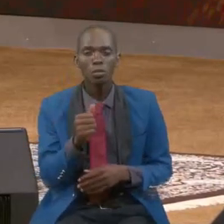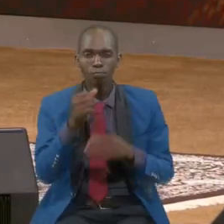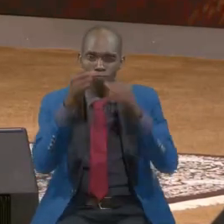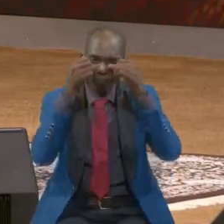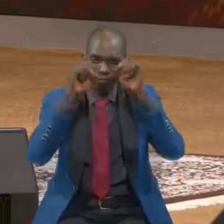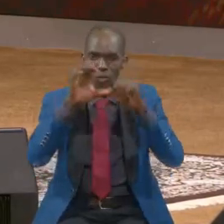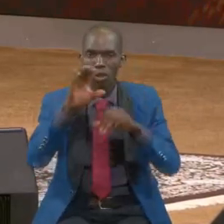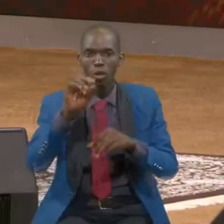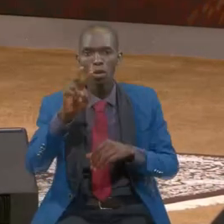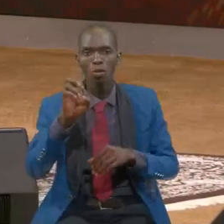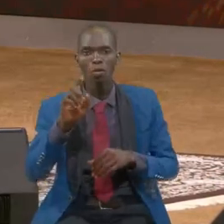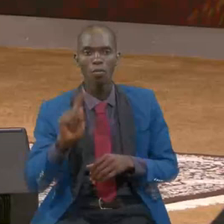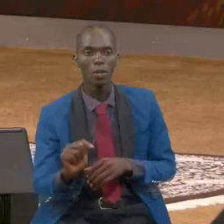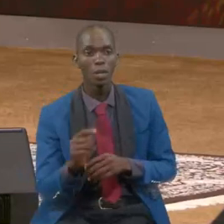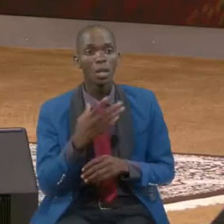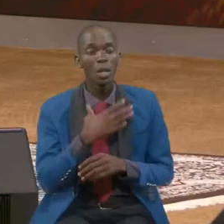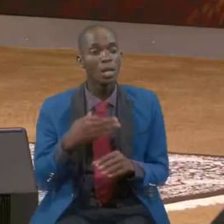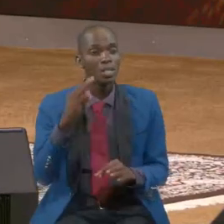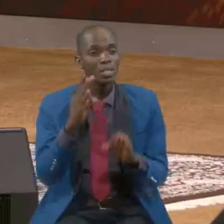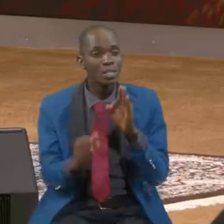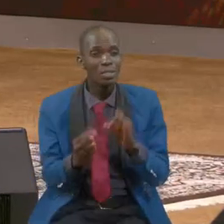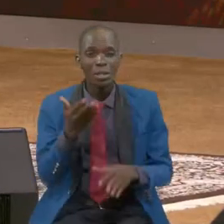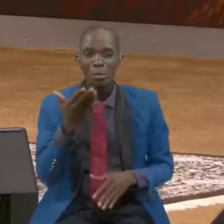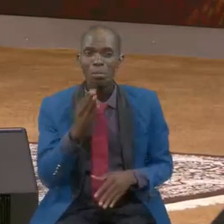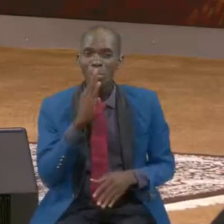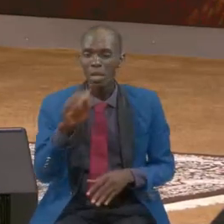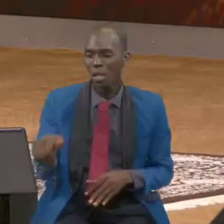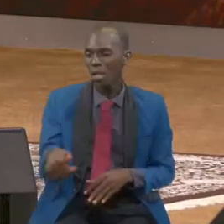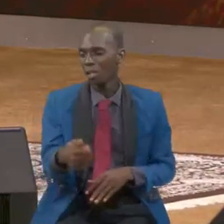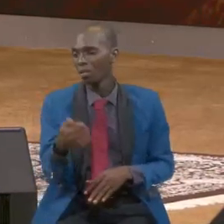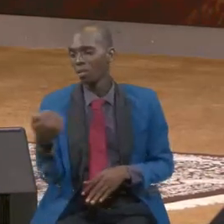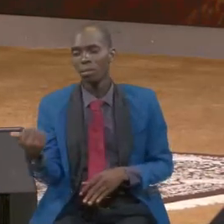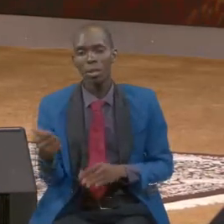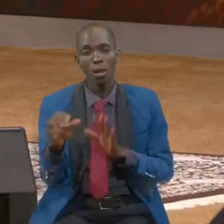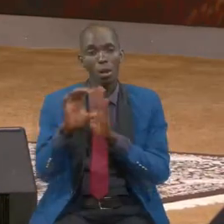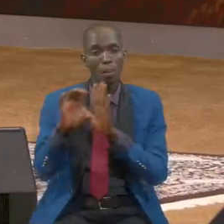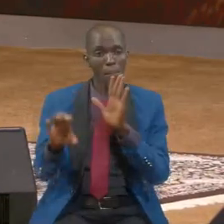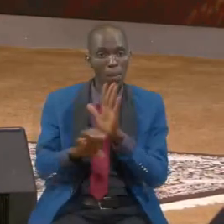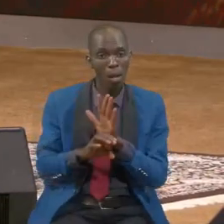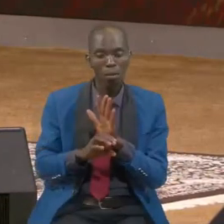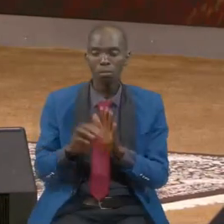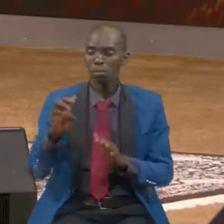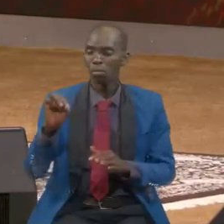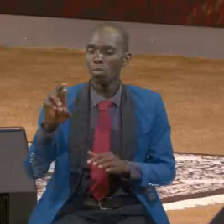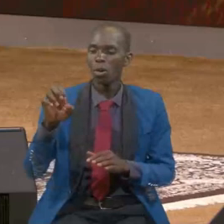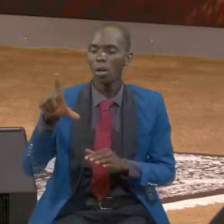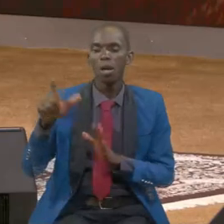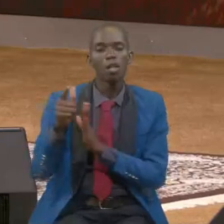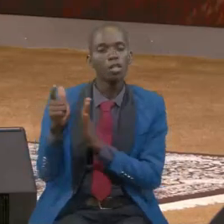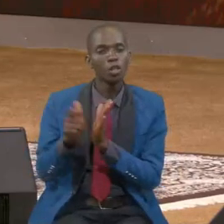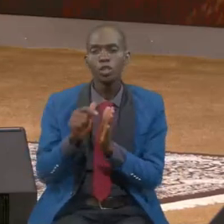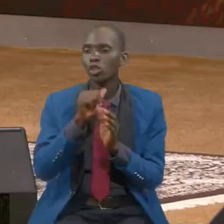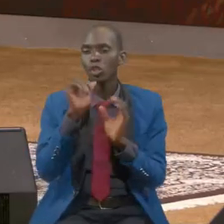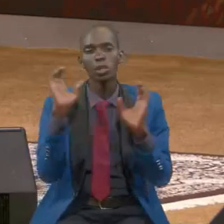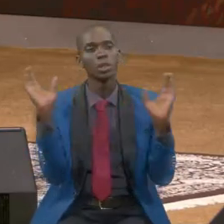point tu ne convoeras point et ce qu'il peut encore y avoir la loi